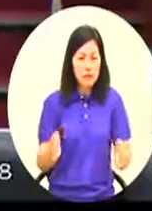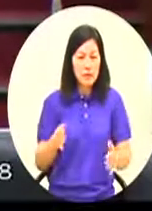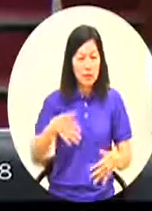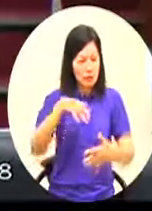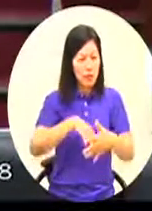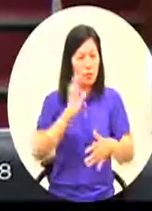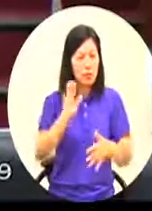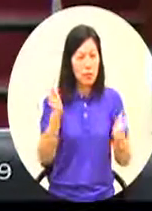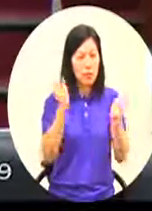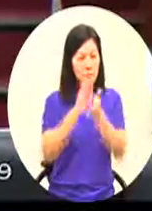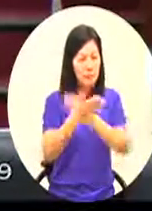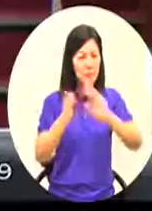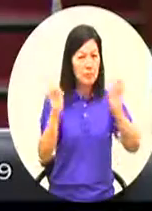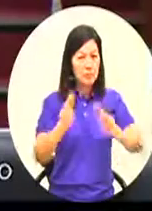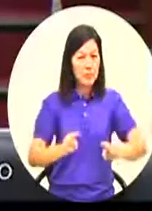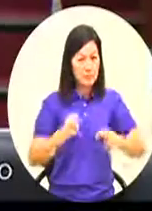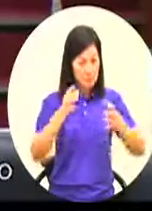的。